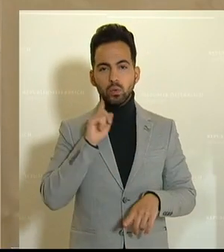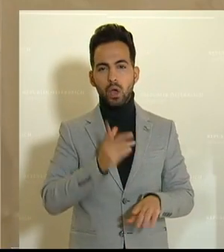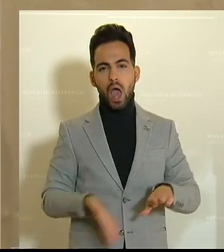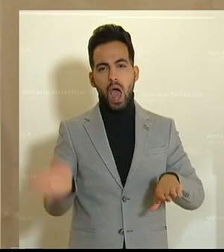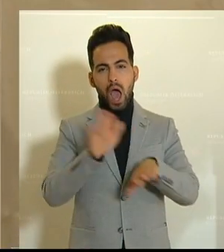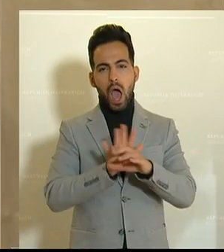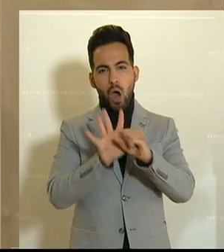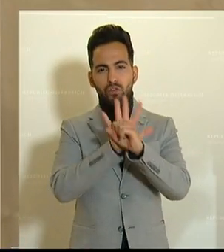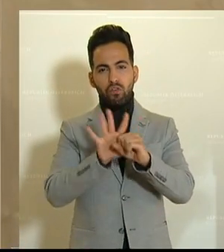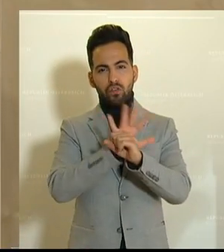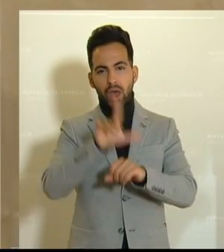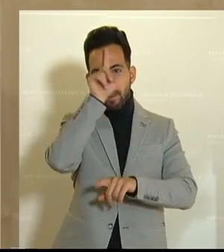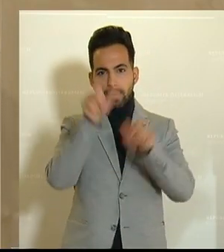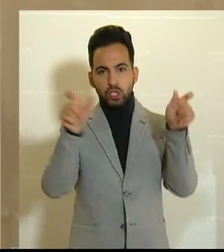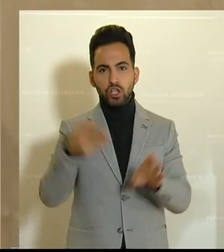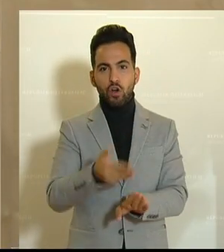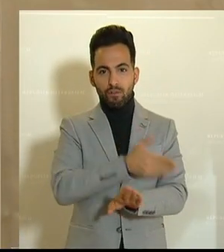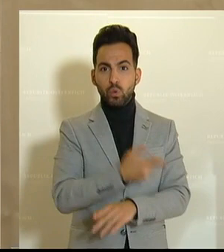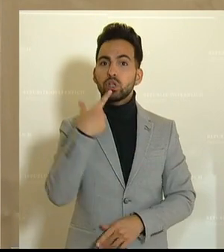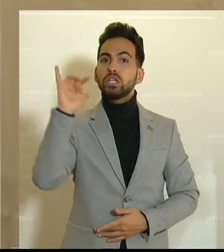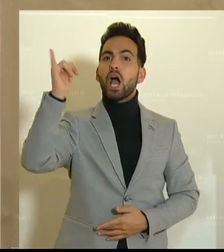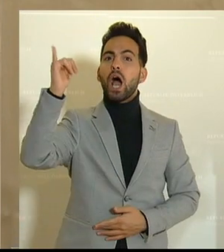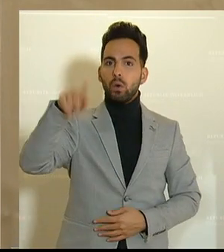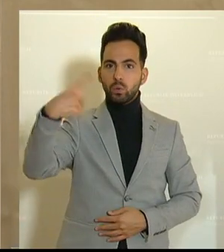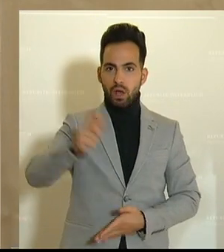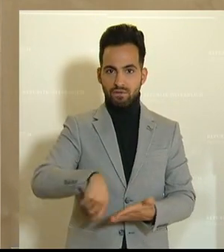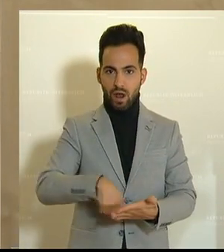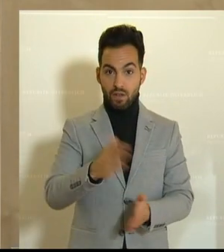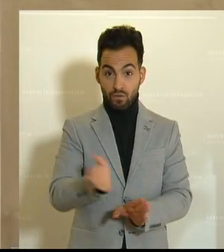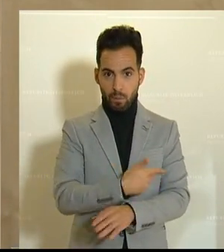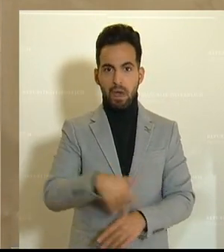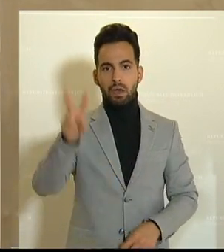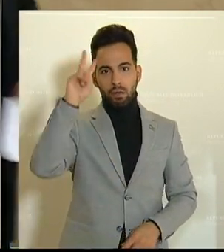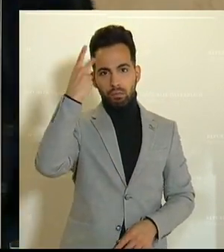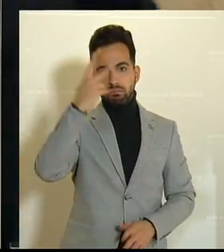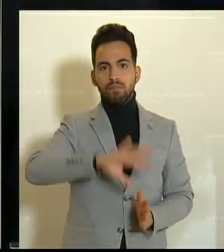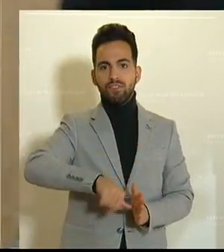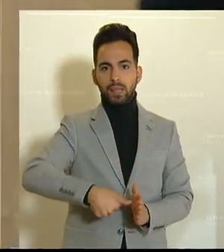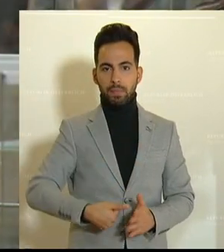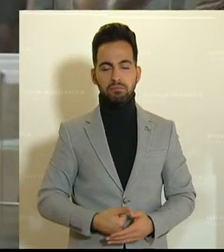scheinheilig, vor der Wahl den Menschen das zugestehen, um ihnen nach der Wahl das wiederzunehmen.